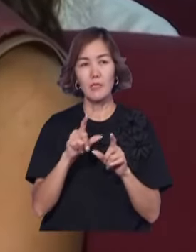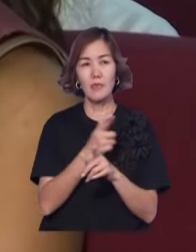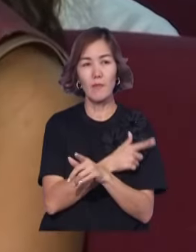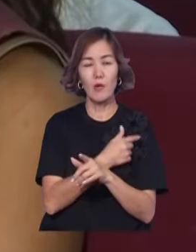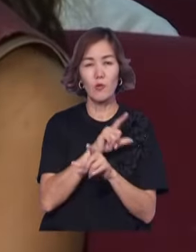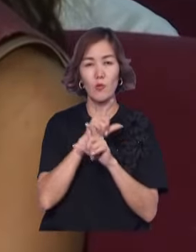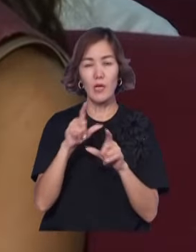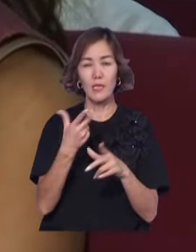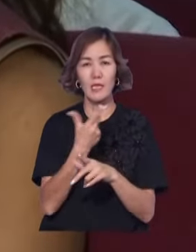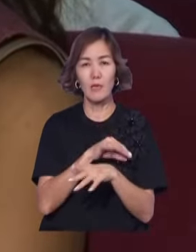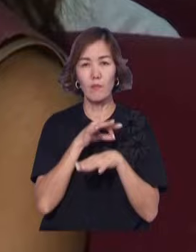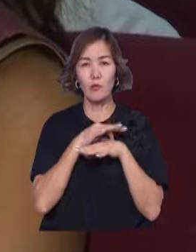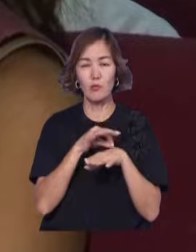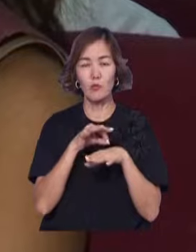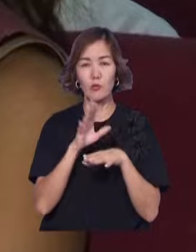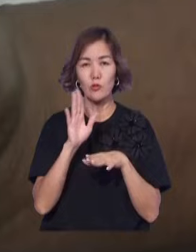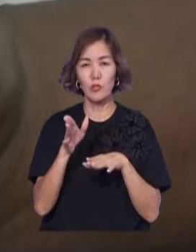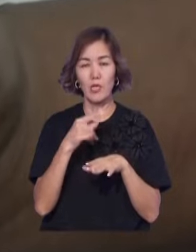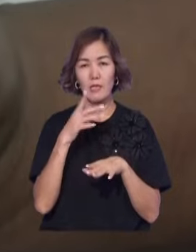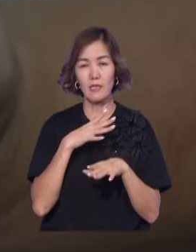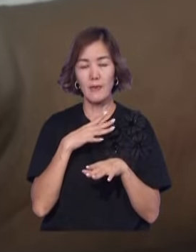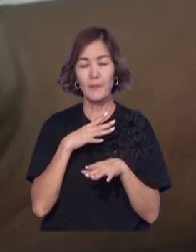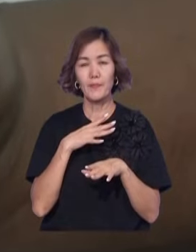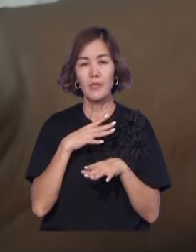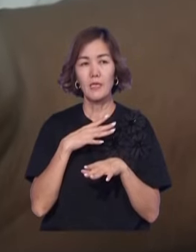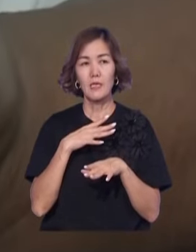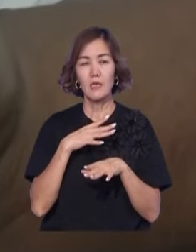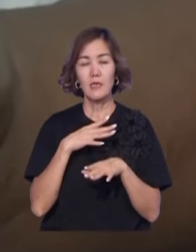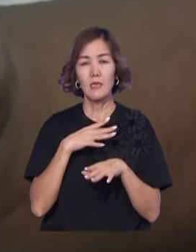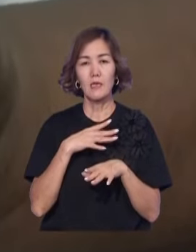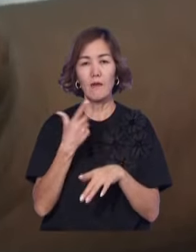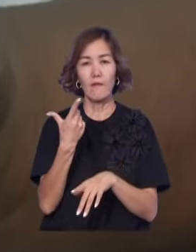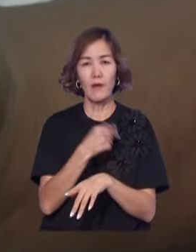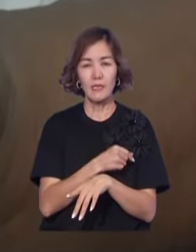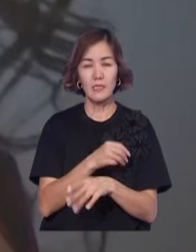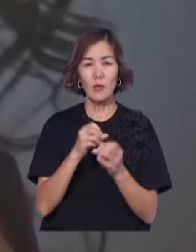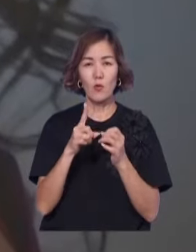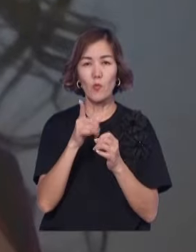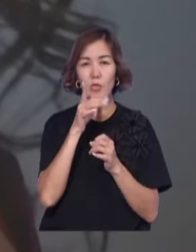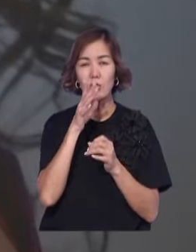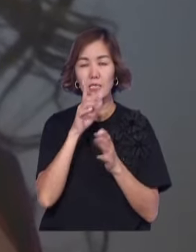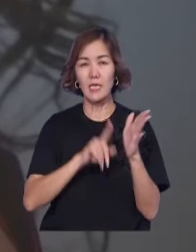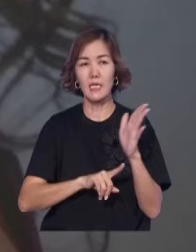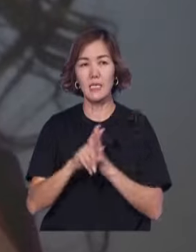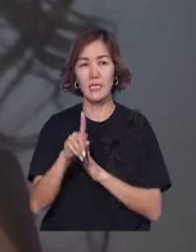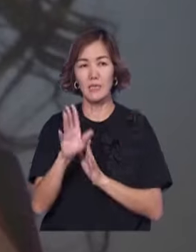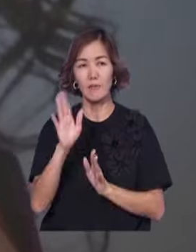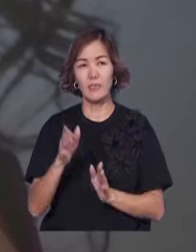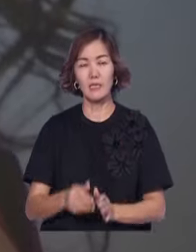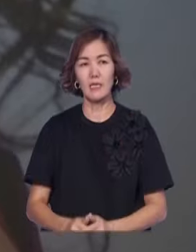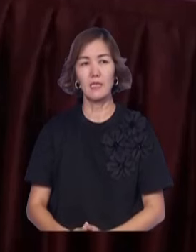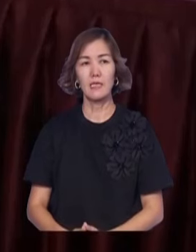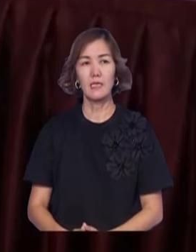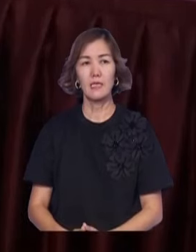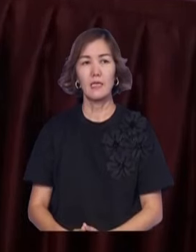ауруханада екпе жұмыстары жүретінін мәлімдеді. Айта кетейік, елдегі ерікті түрде вакцинациялау 11 жастағы жасөспірімдерге салынбақ.